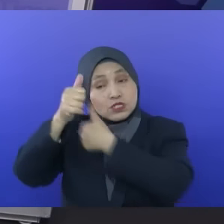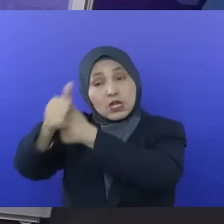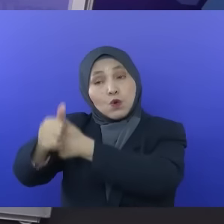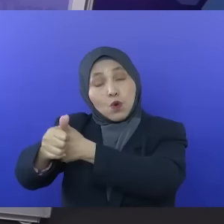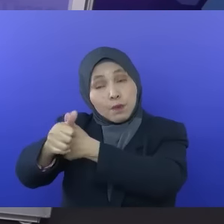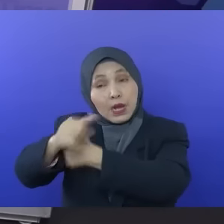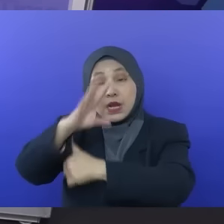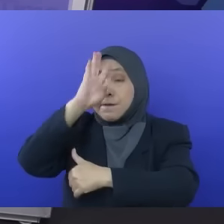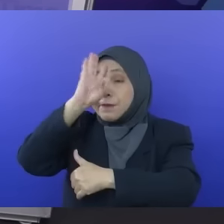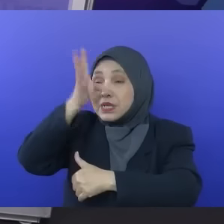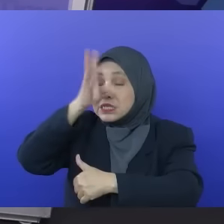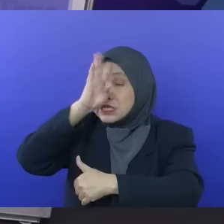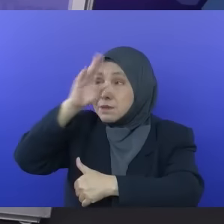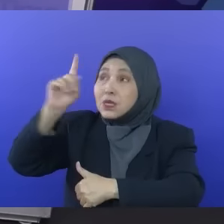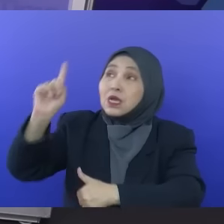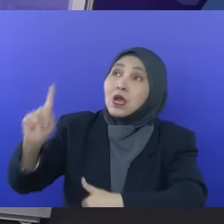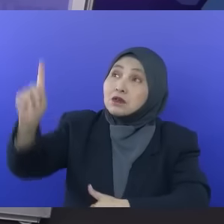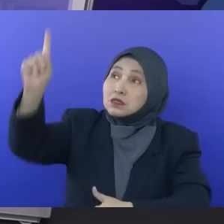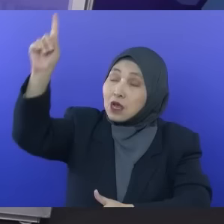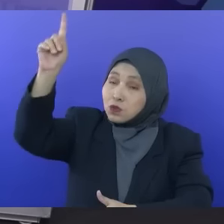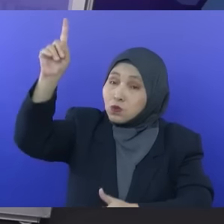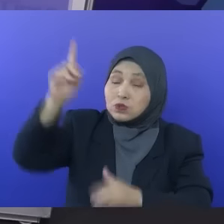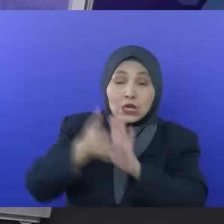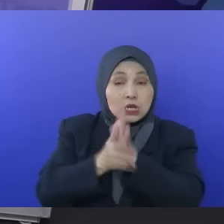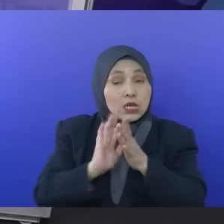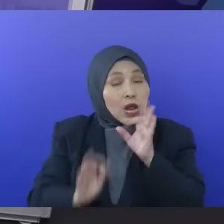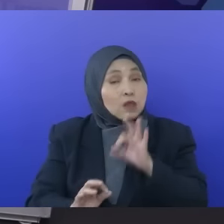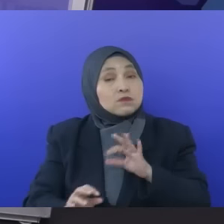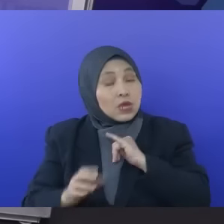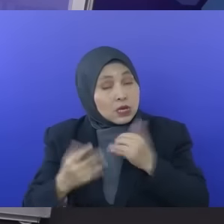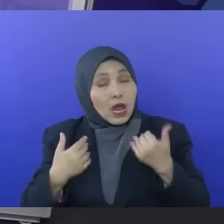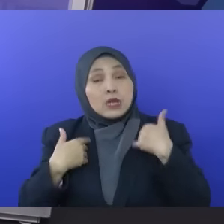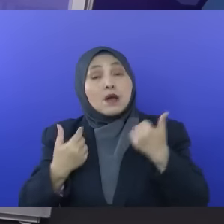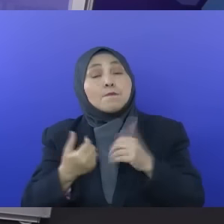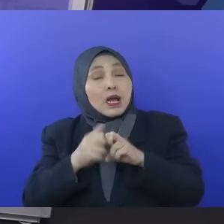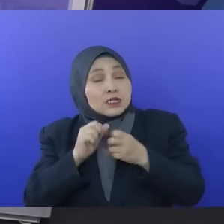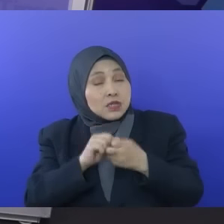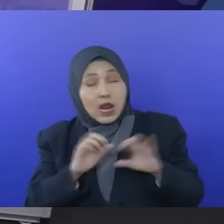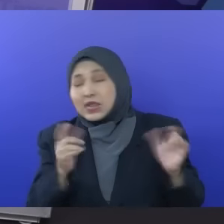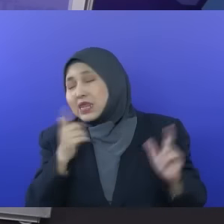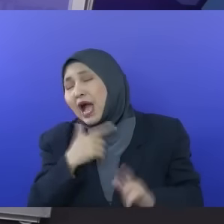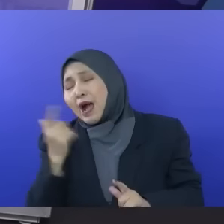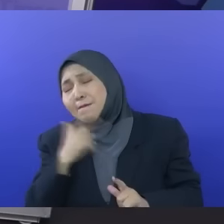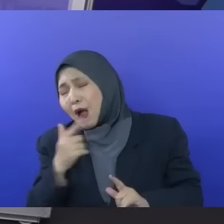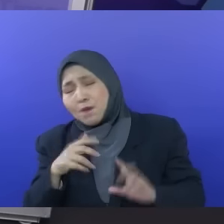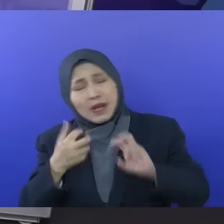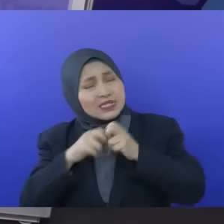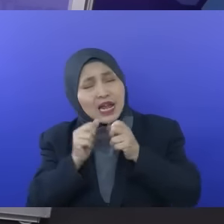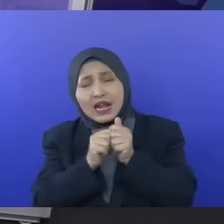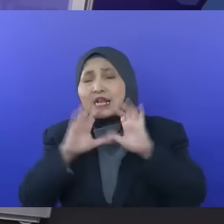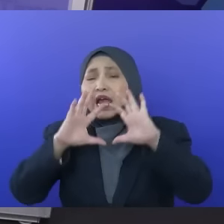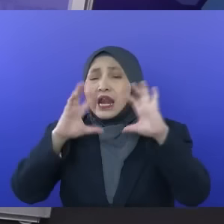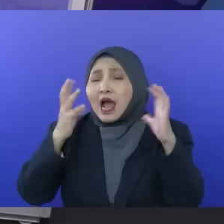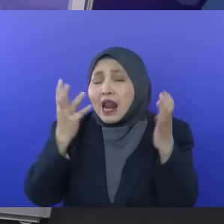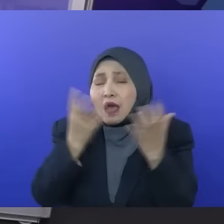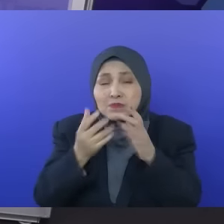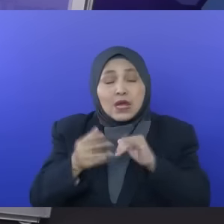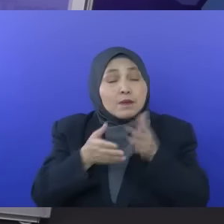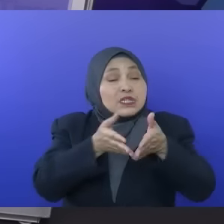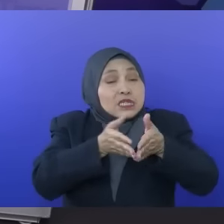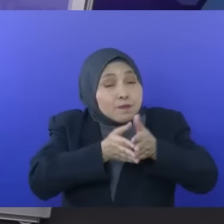Pencipta yang satu maka saya kalau na ada masalah dan sebagainya tak anak masalah dengan alam ini saya akan minta